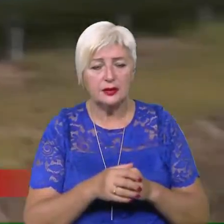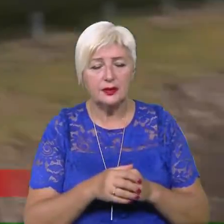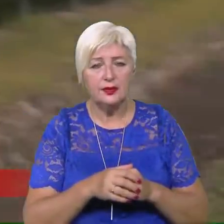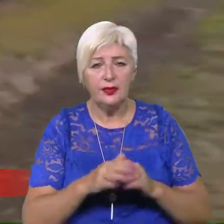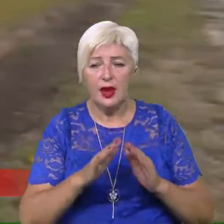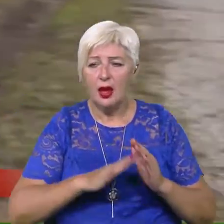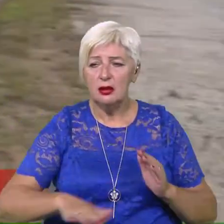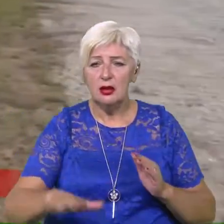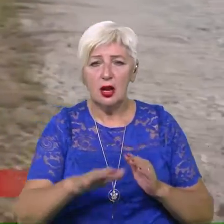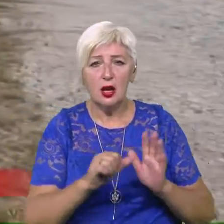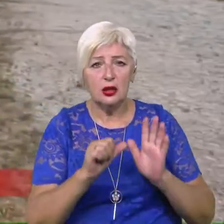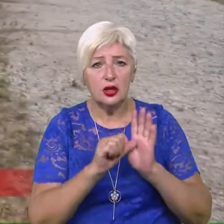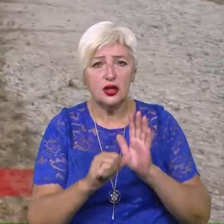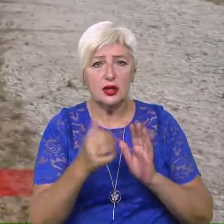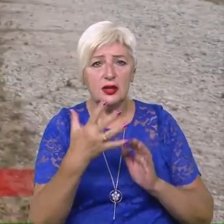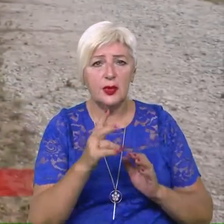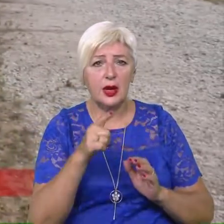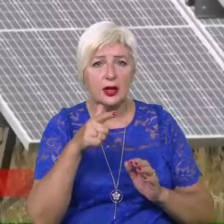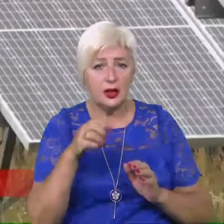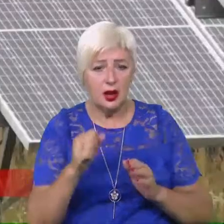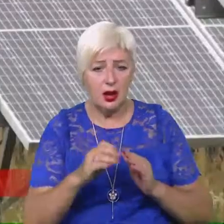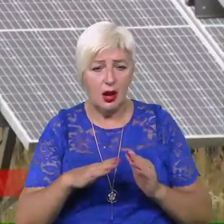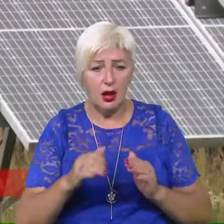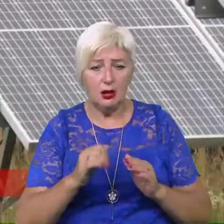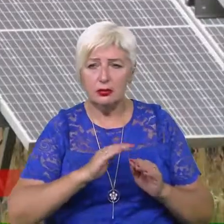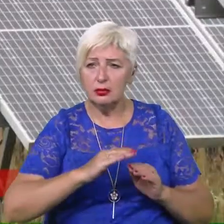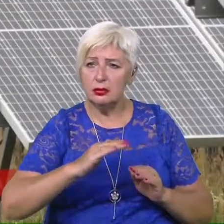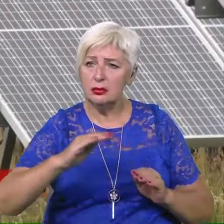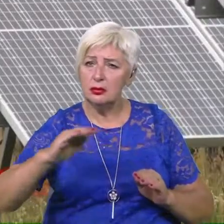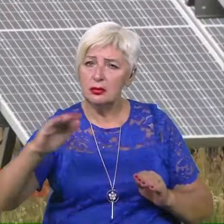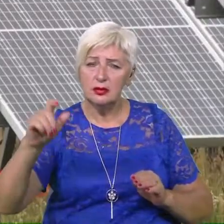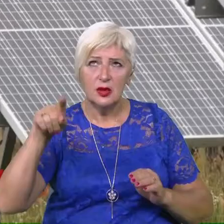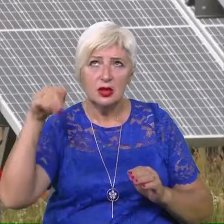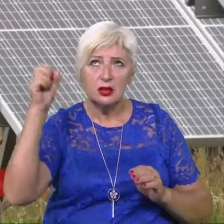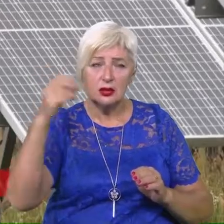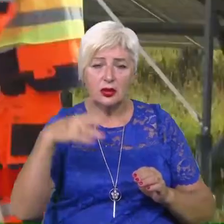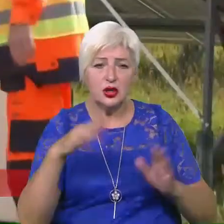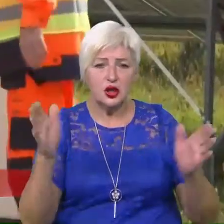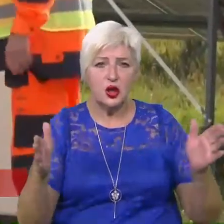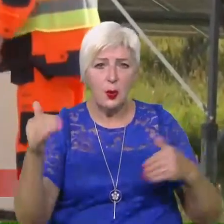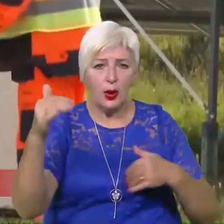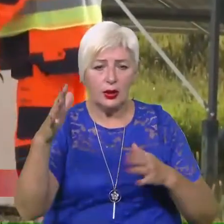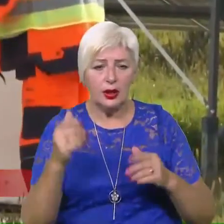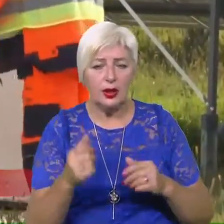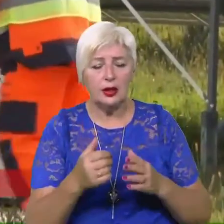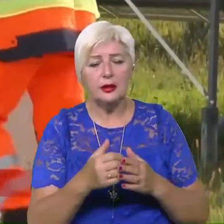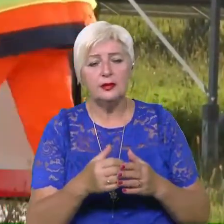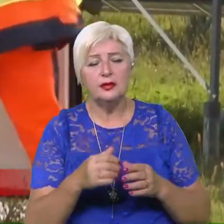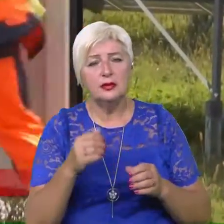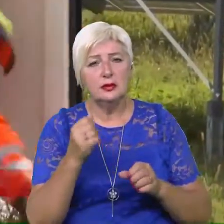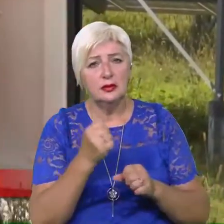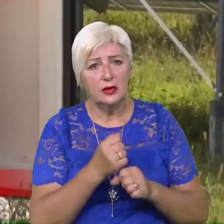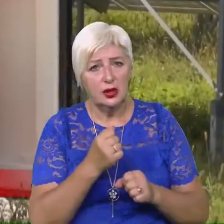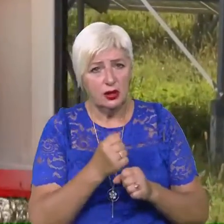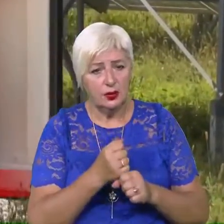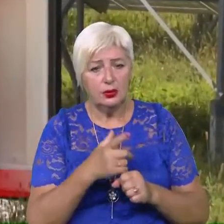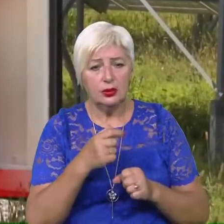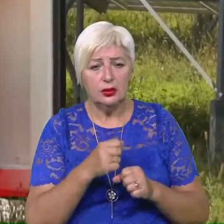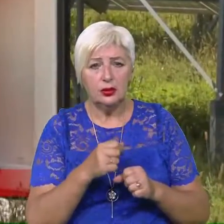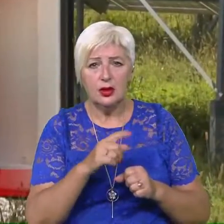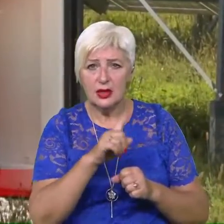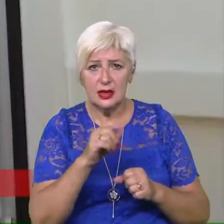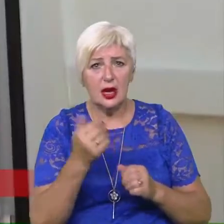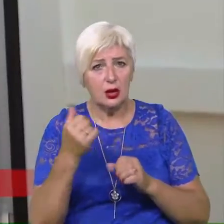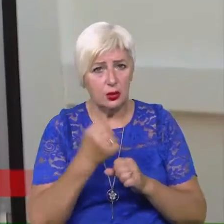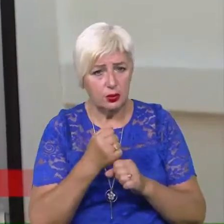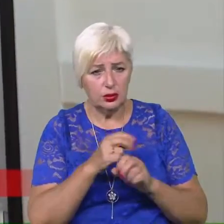Ділянка 65 гектарів. Стрункими рядами стоять сонячні панелі. Від світанку до смеркання за справною роботою кожної слідкує